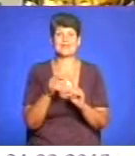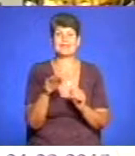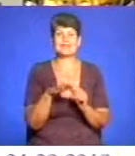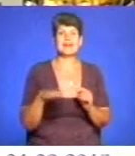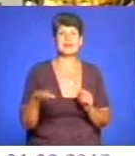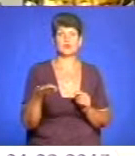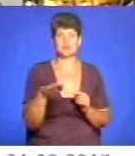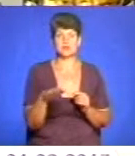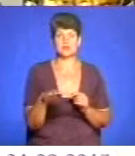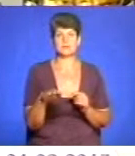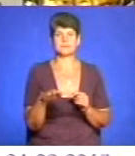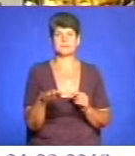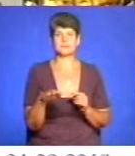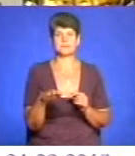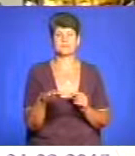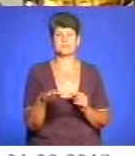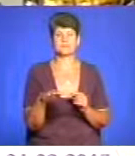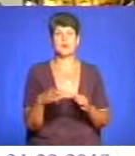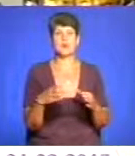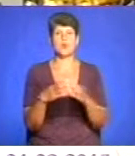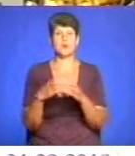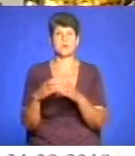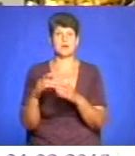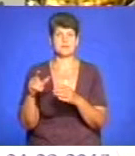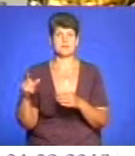території, територіальних громад,